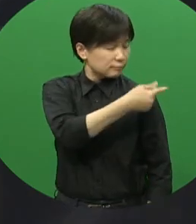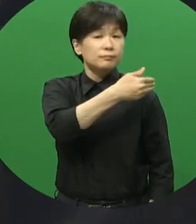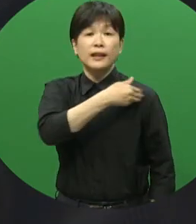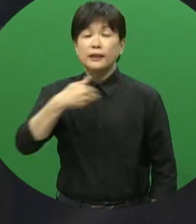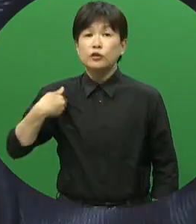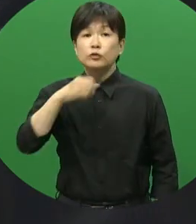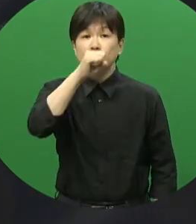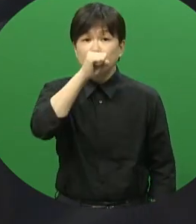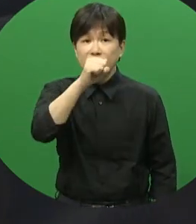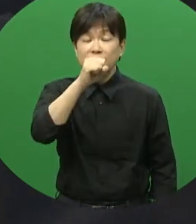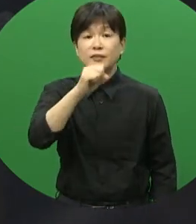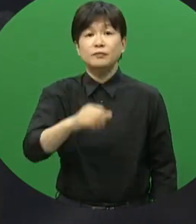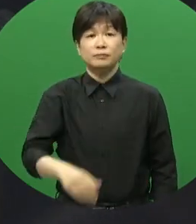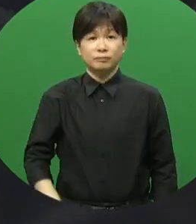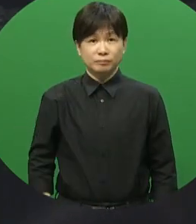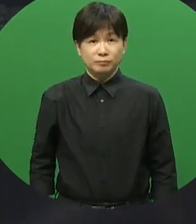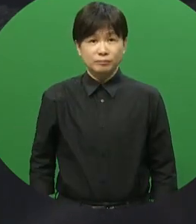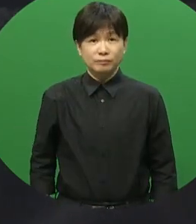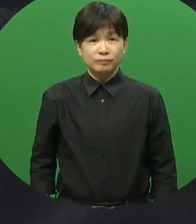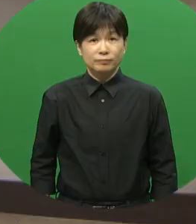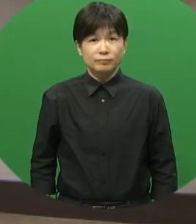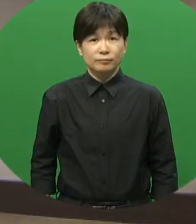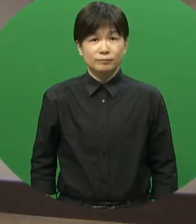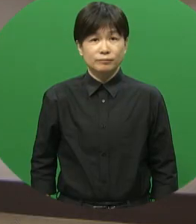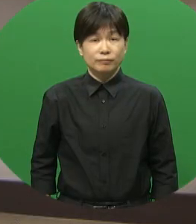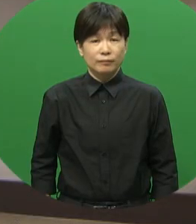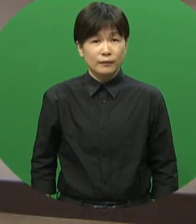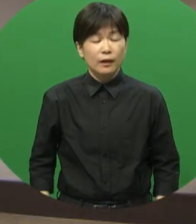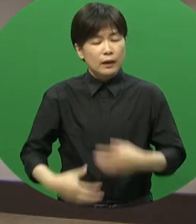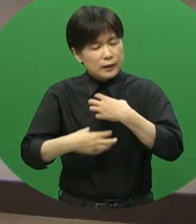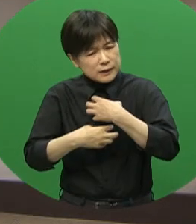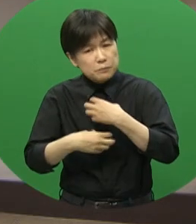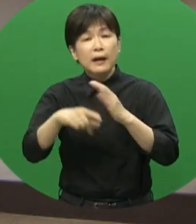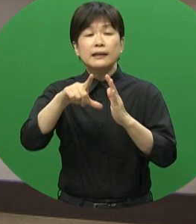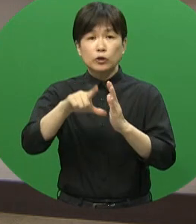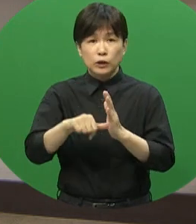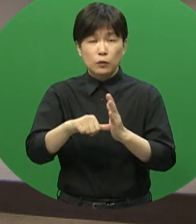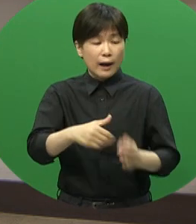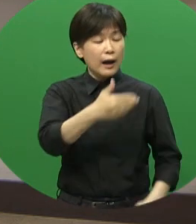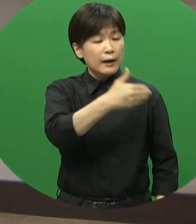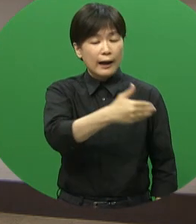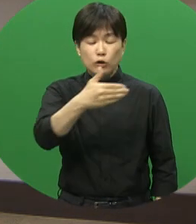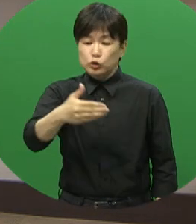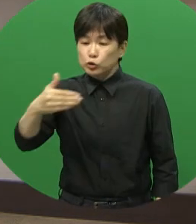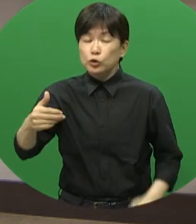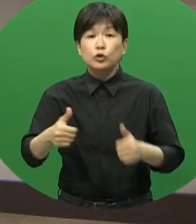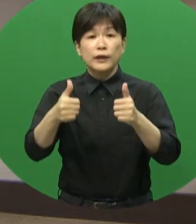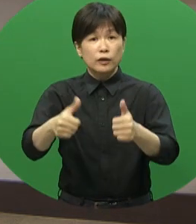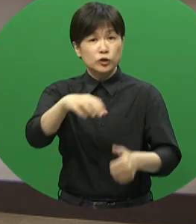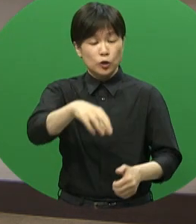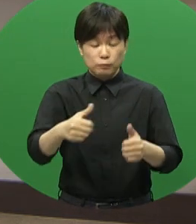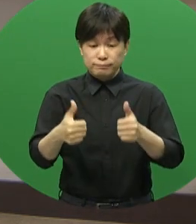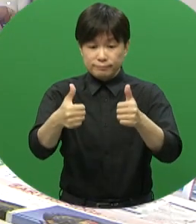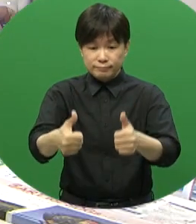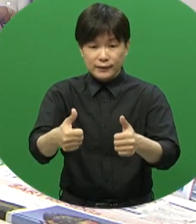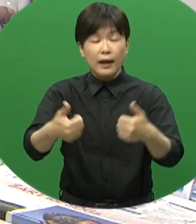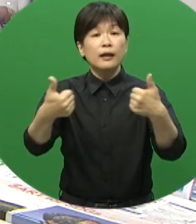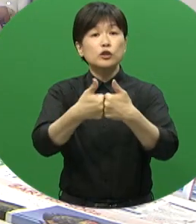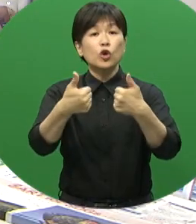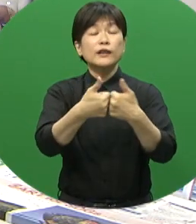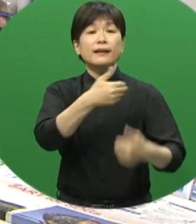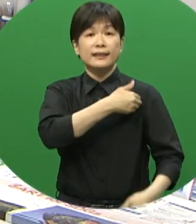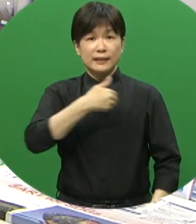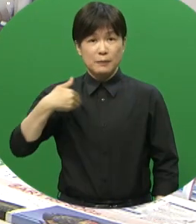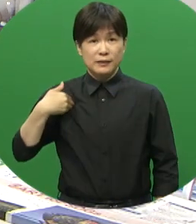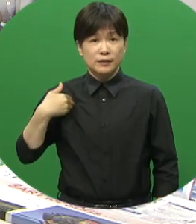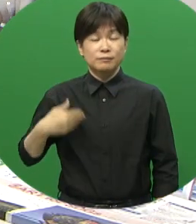を出しやすい服装で出かけましょう。北九州市ではワクチンの接種に関する専用のコールセンターと相